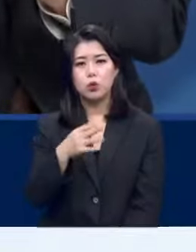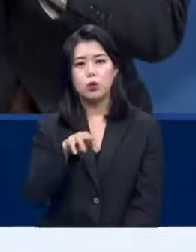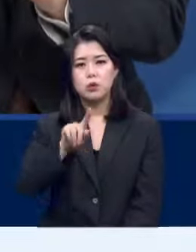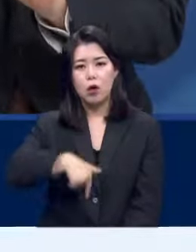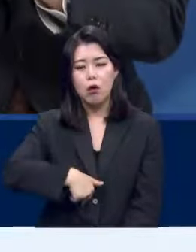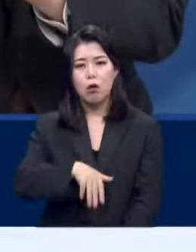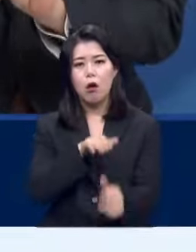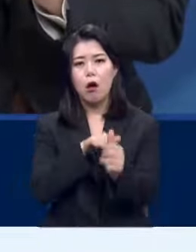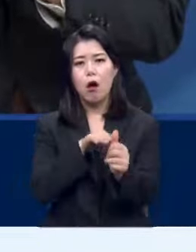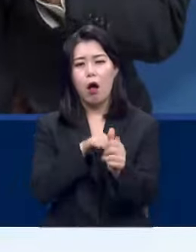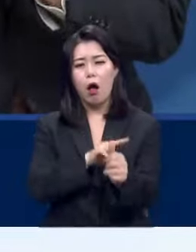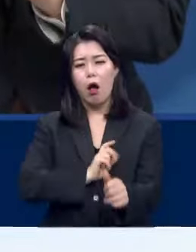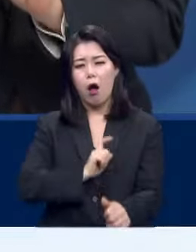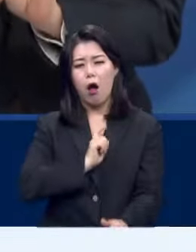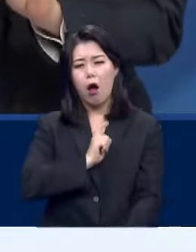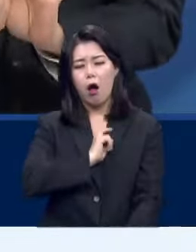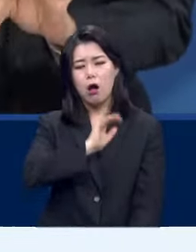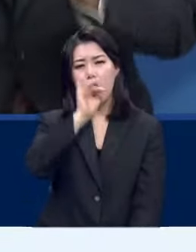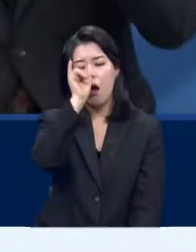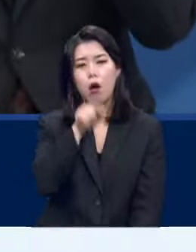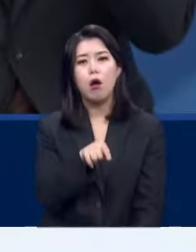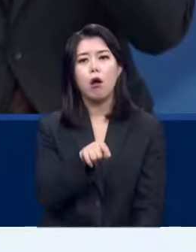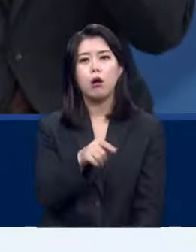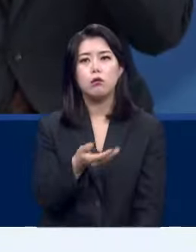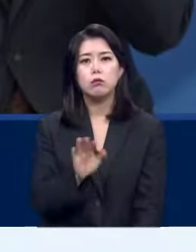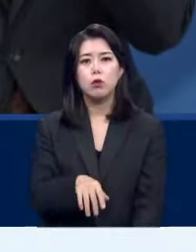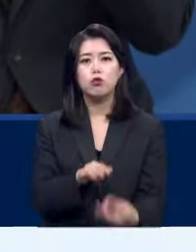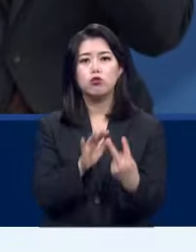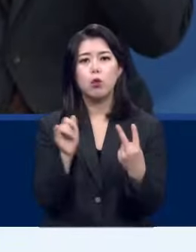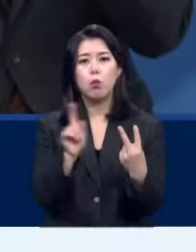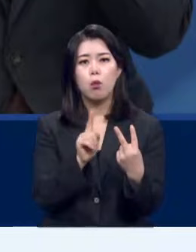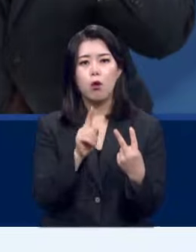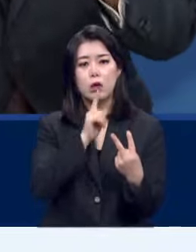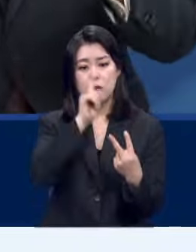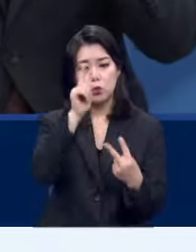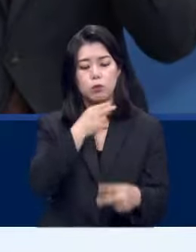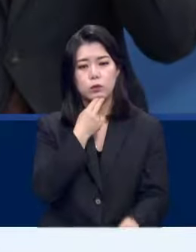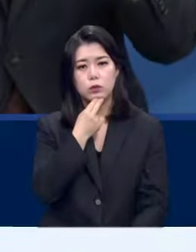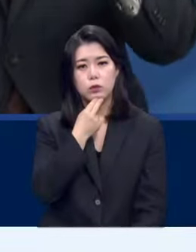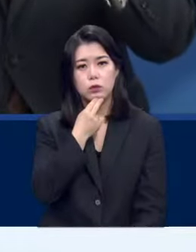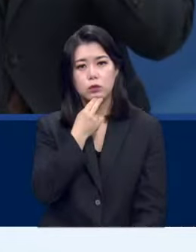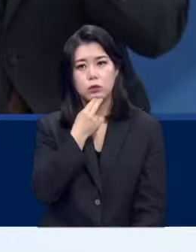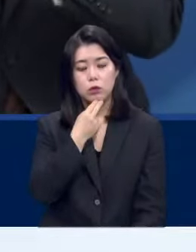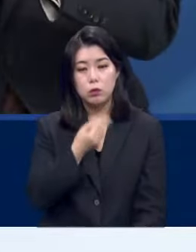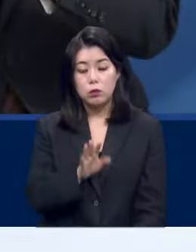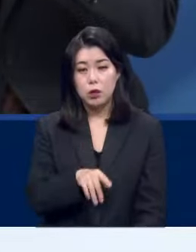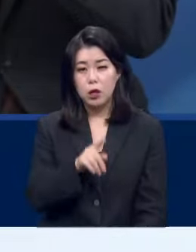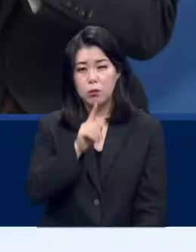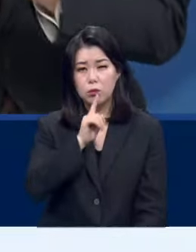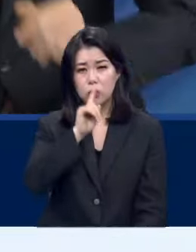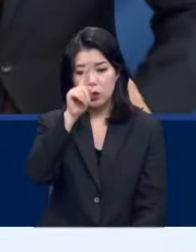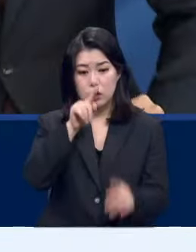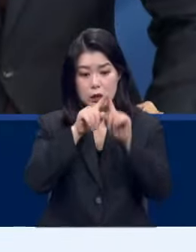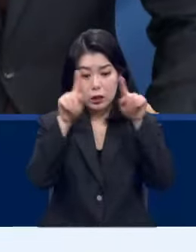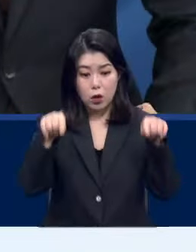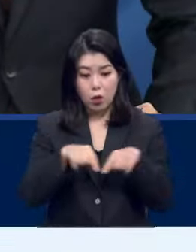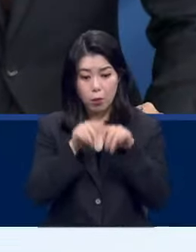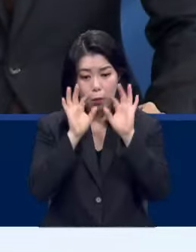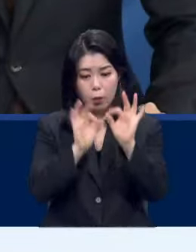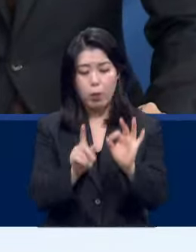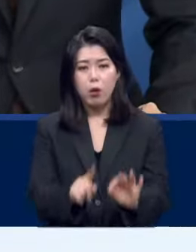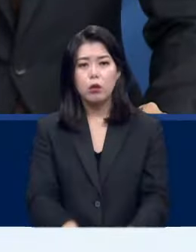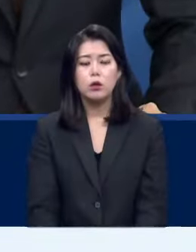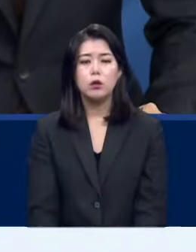개입의 의혹이 있다라고 했던 건인데 두 분은 분명히 불기소 됐습니다 근데 여기 불기소 의견서를 보면 이런 말이